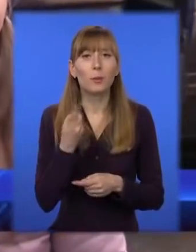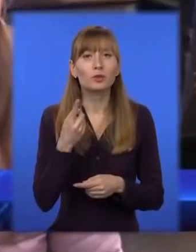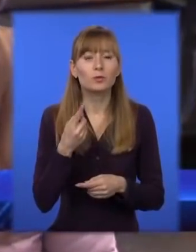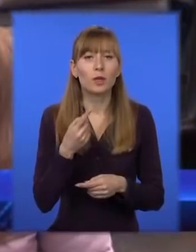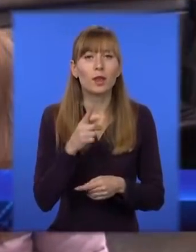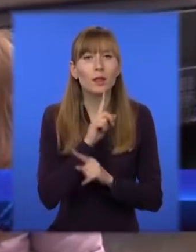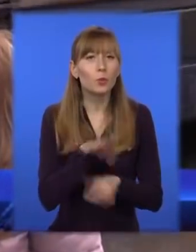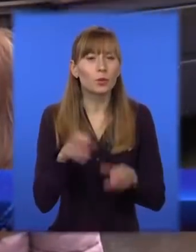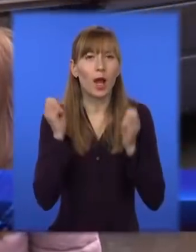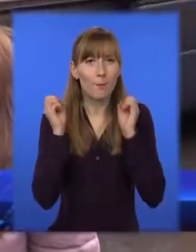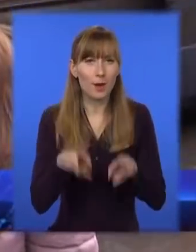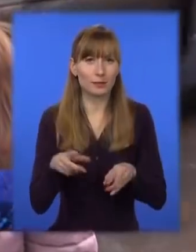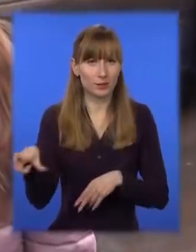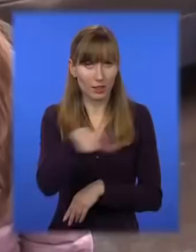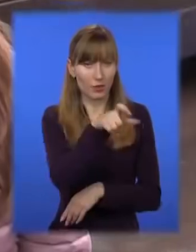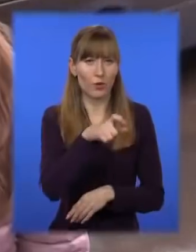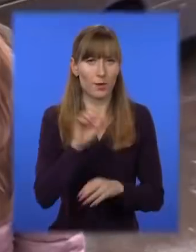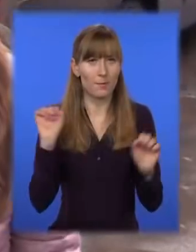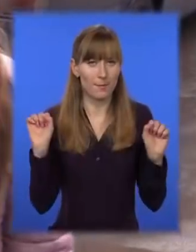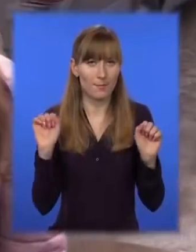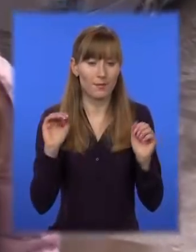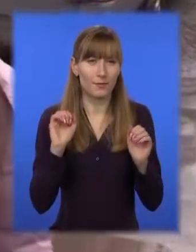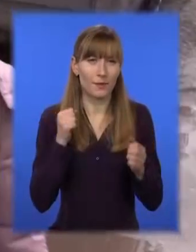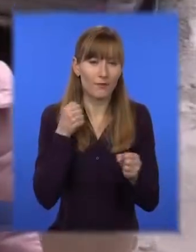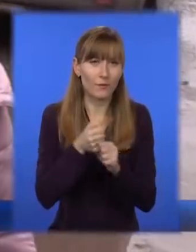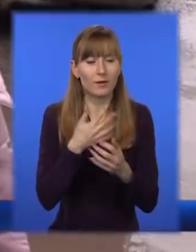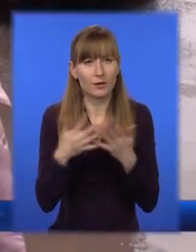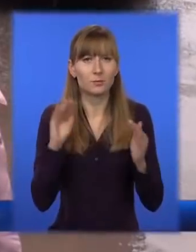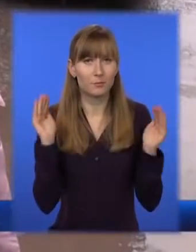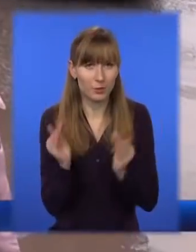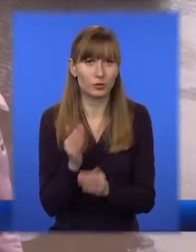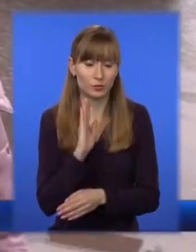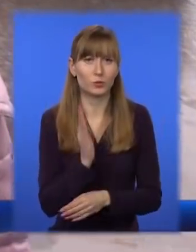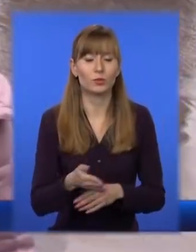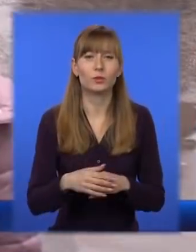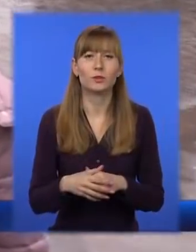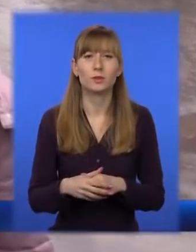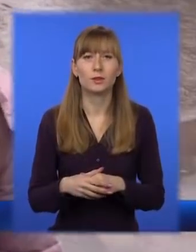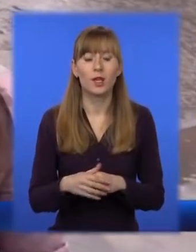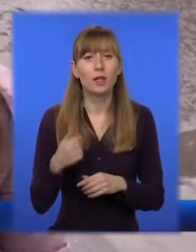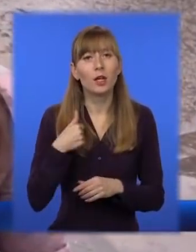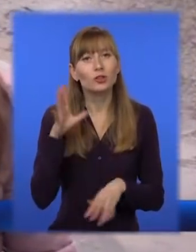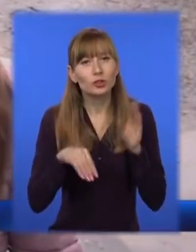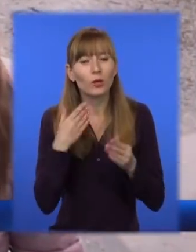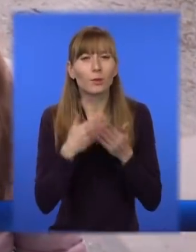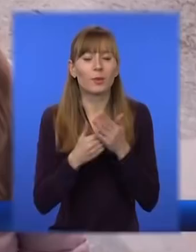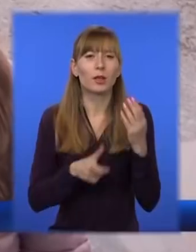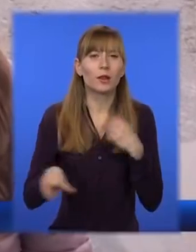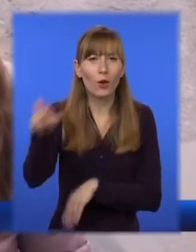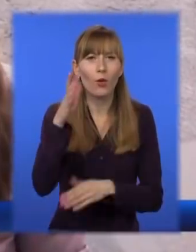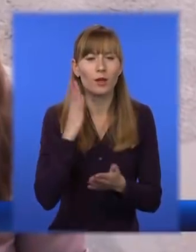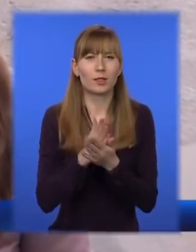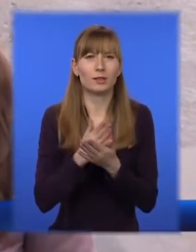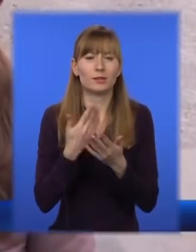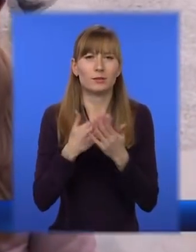не так опасно на проїжджу часть, грубо говоря, виходити пішоходом. Ну, я вважаю, є такі дороги, як